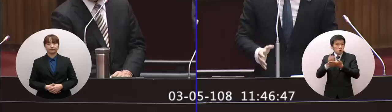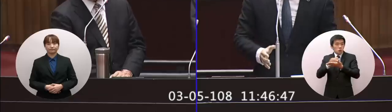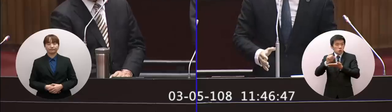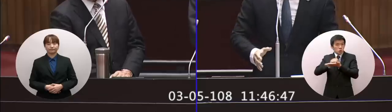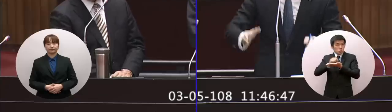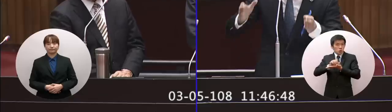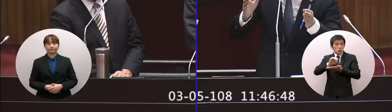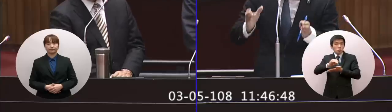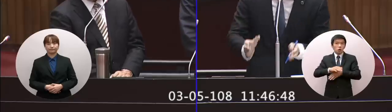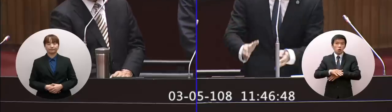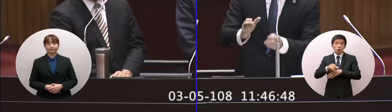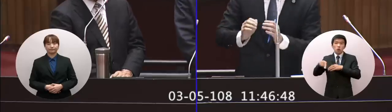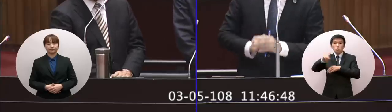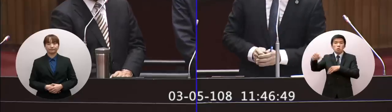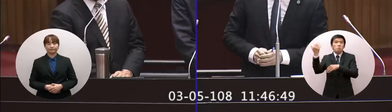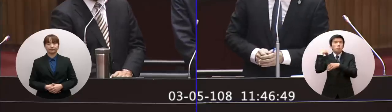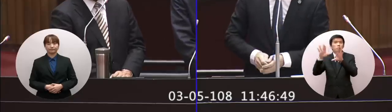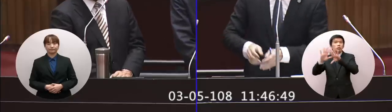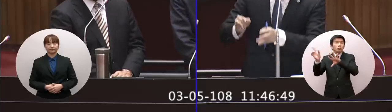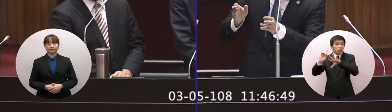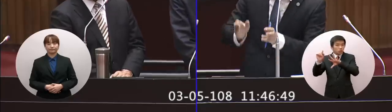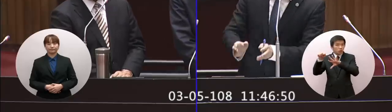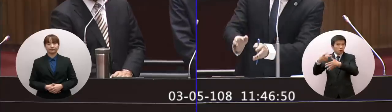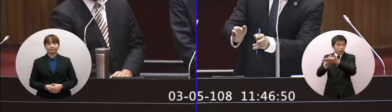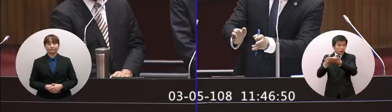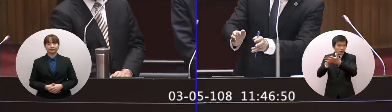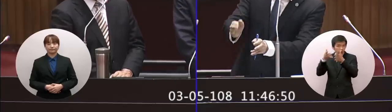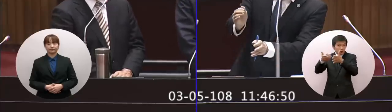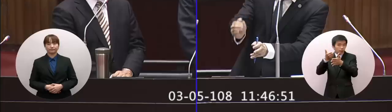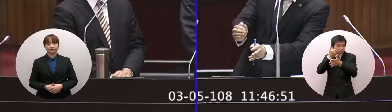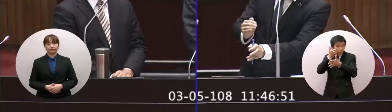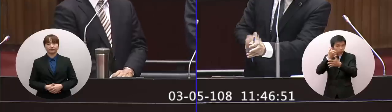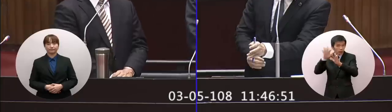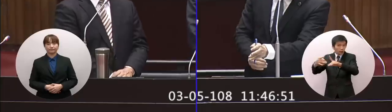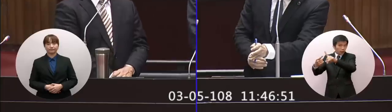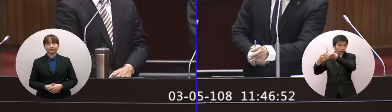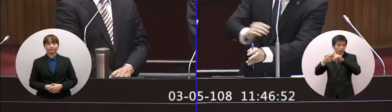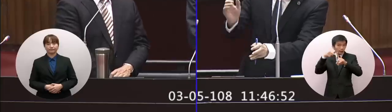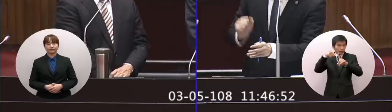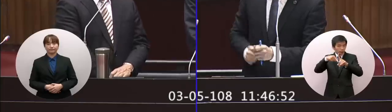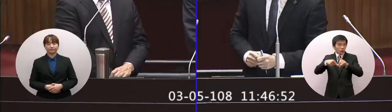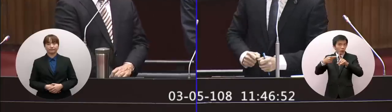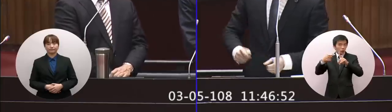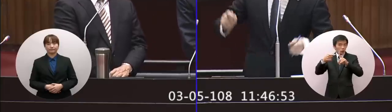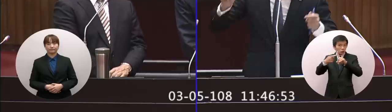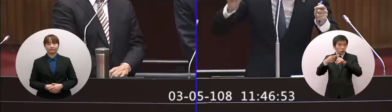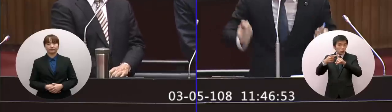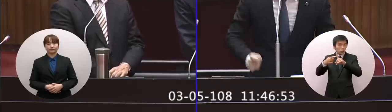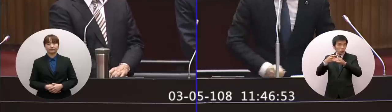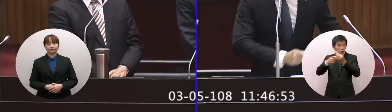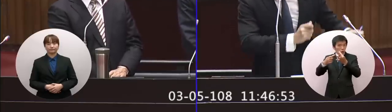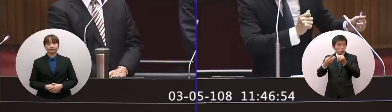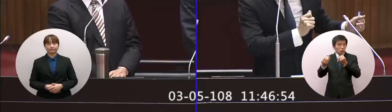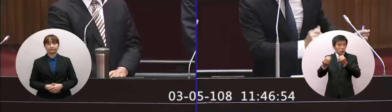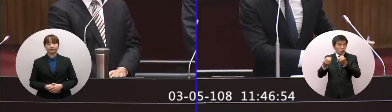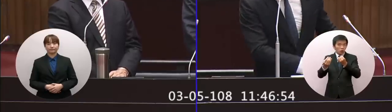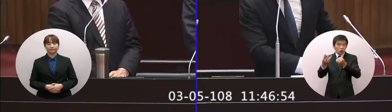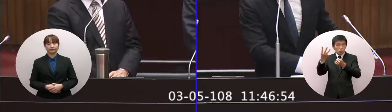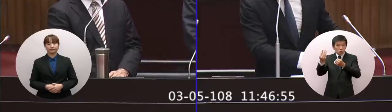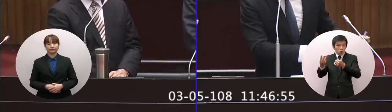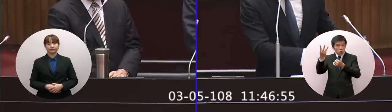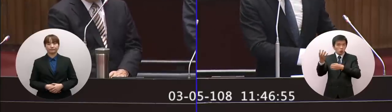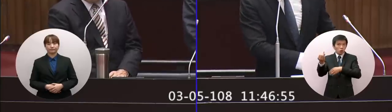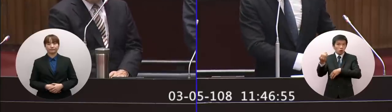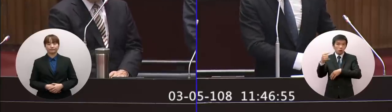背景的人来？啊，咱什么款的人爱严格？啊，什么款的即马来的人有较少？结果无？结果是我家己去